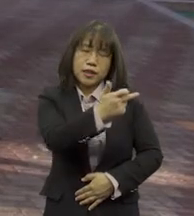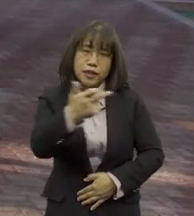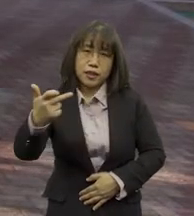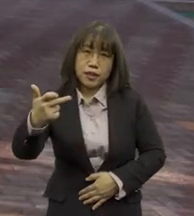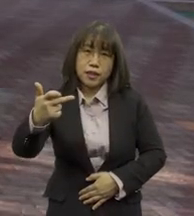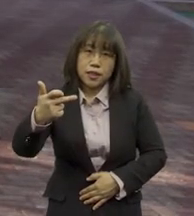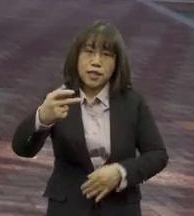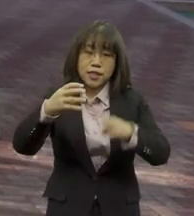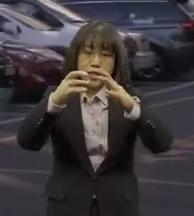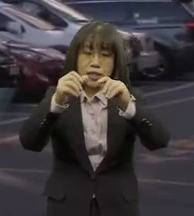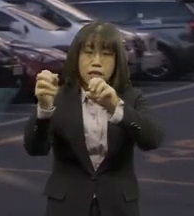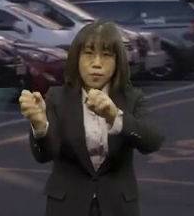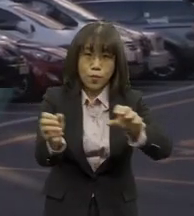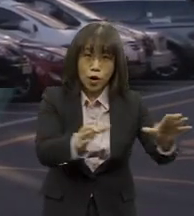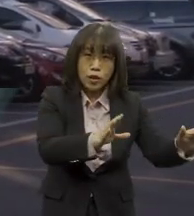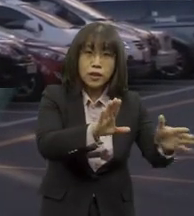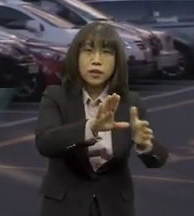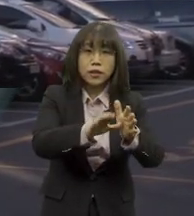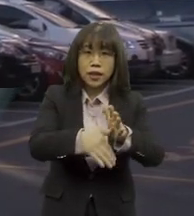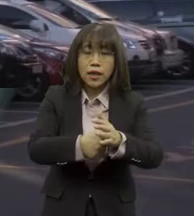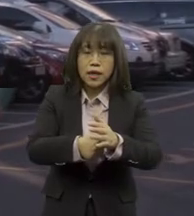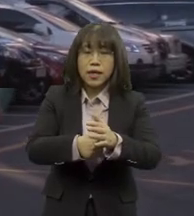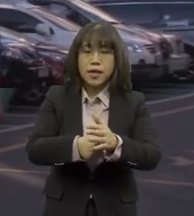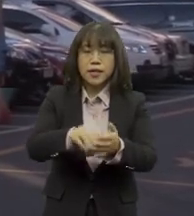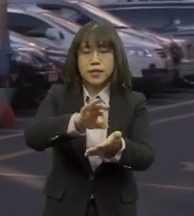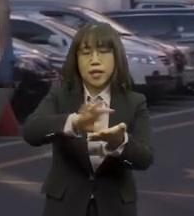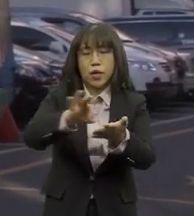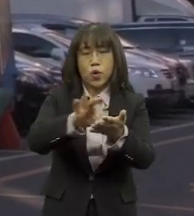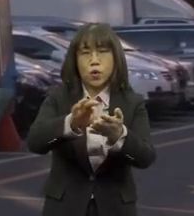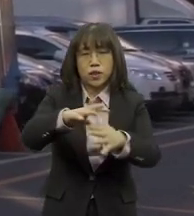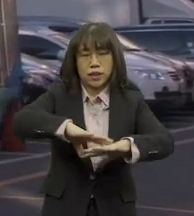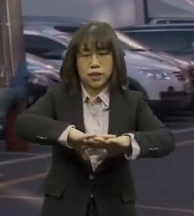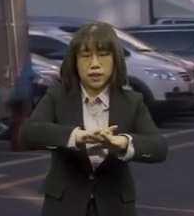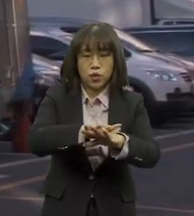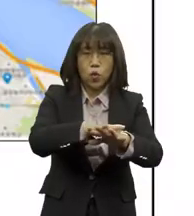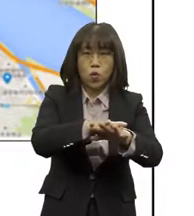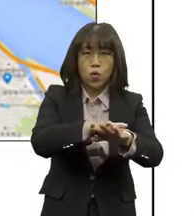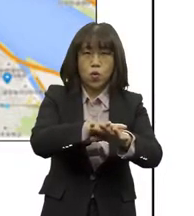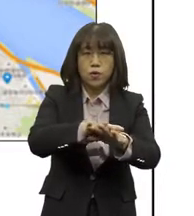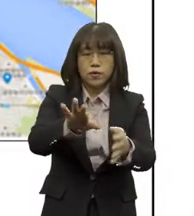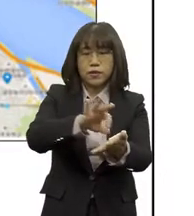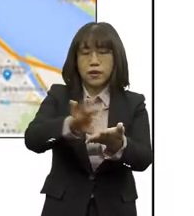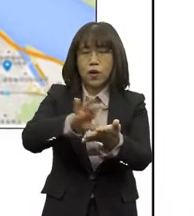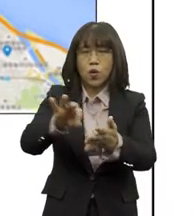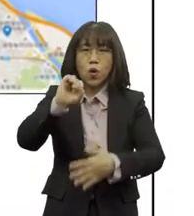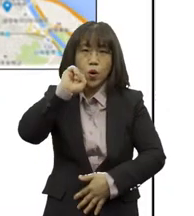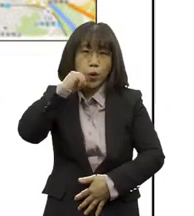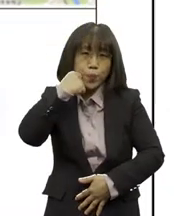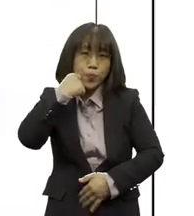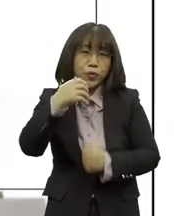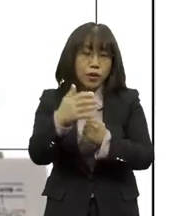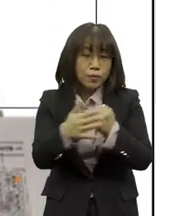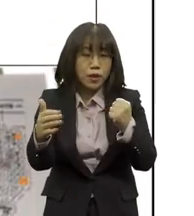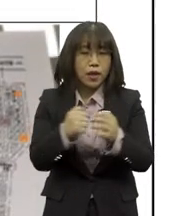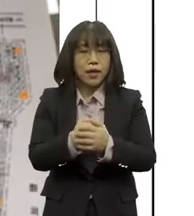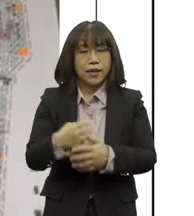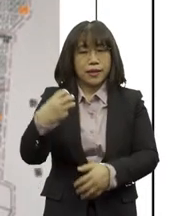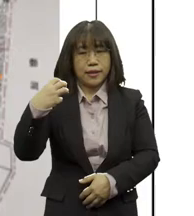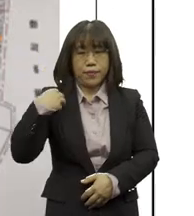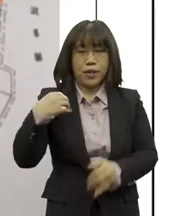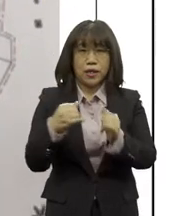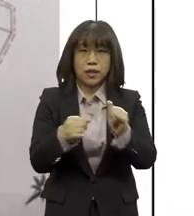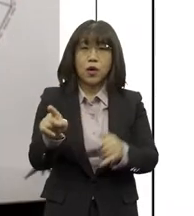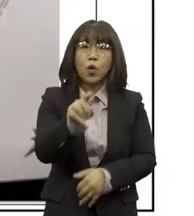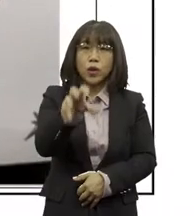대형 폐기물을 수거할 때 보안 정책에 따라 사용지도 서비스를 사용할 수 없어 담당자가 위치를 표시하는 데 오랜